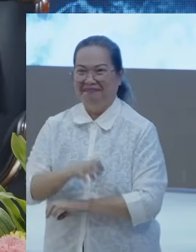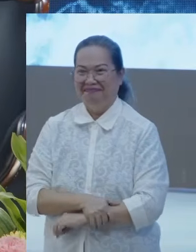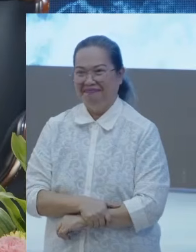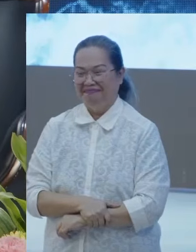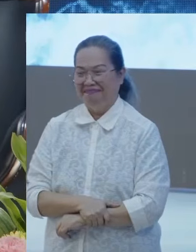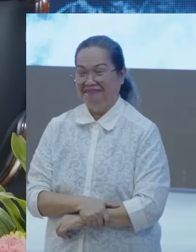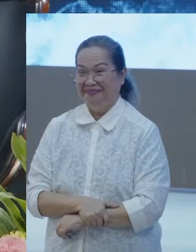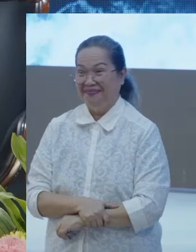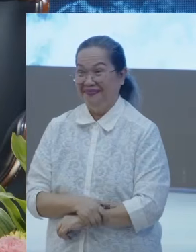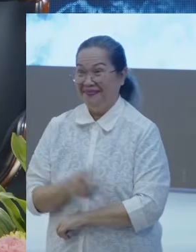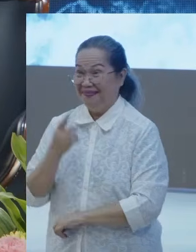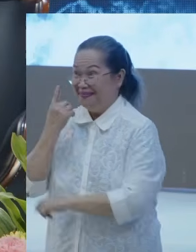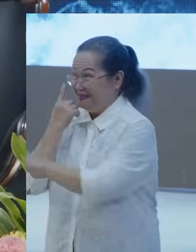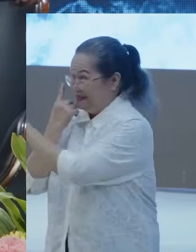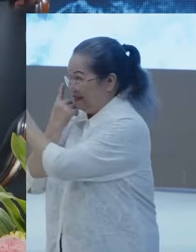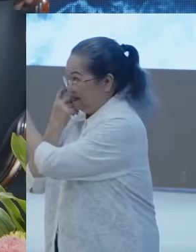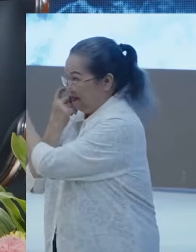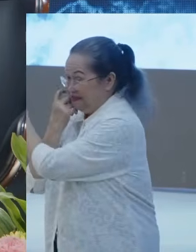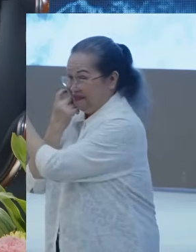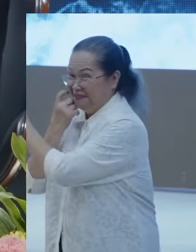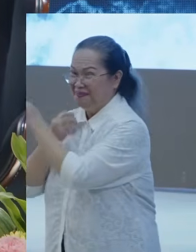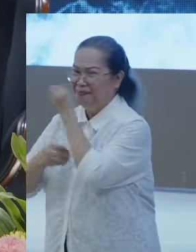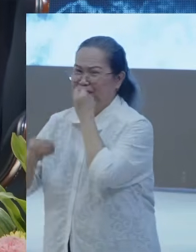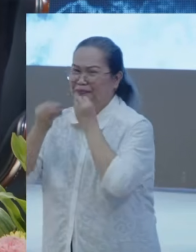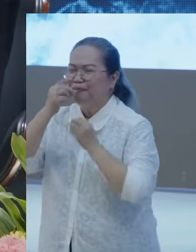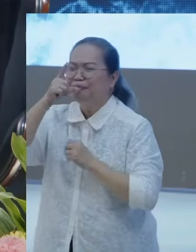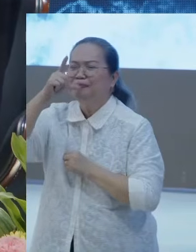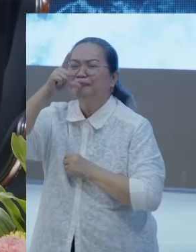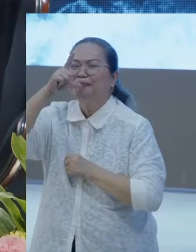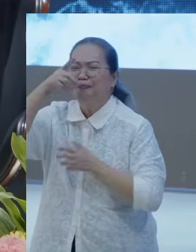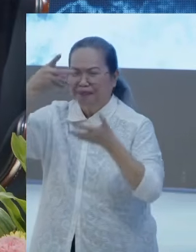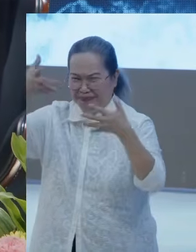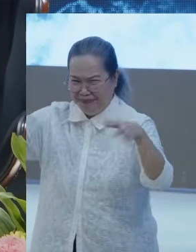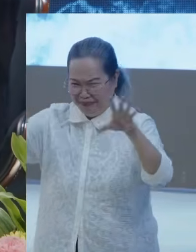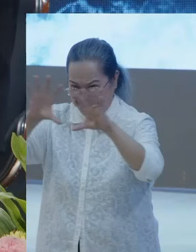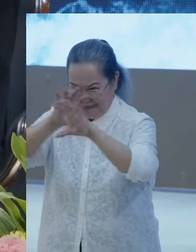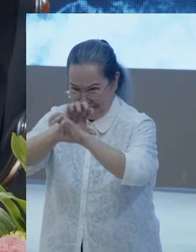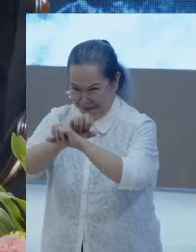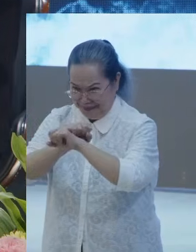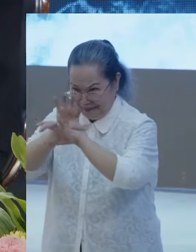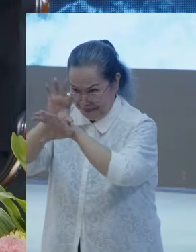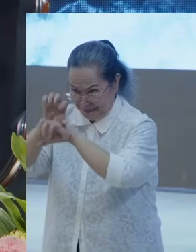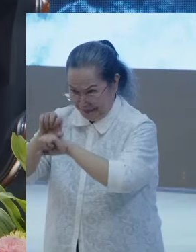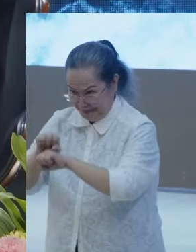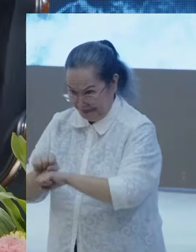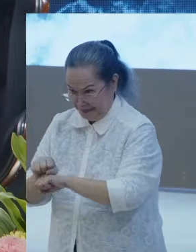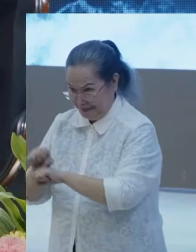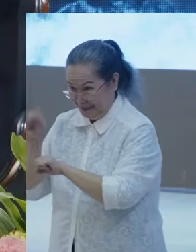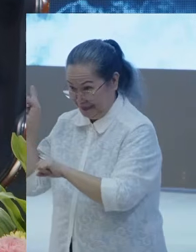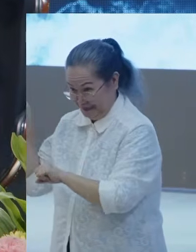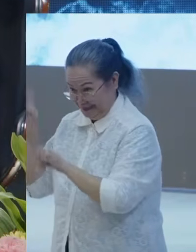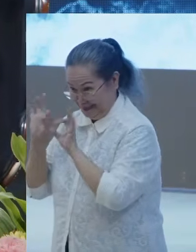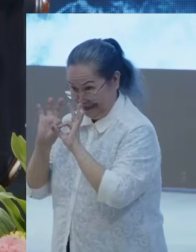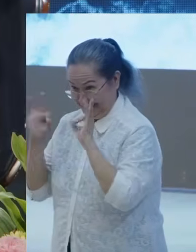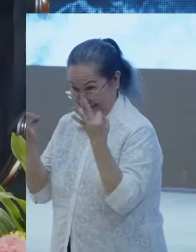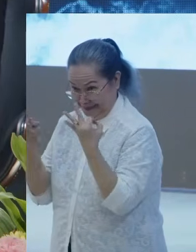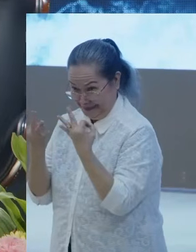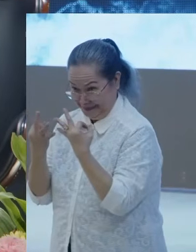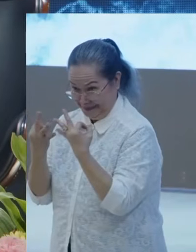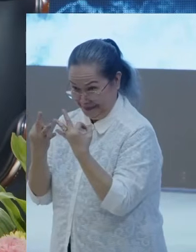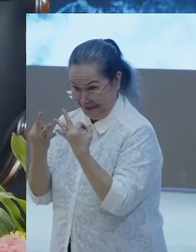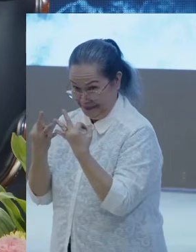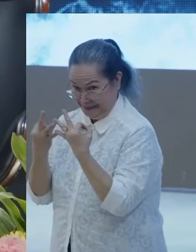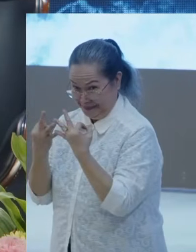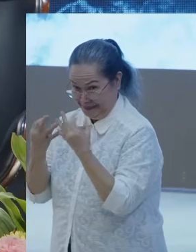tanghali, pagkatapos namin mga mananghalian, aming kaugalian bilang isang pamilya,